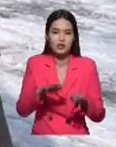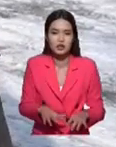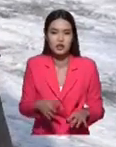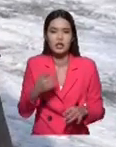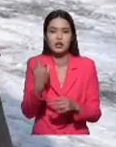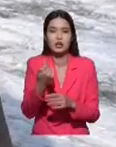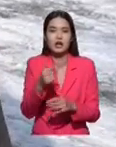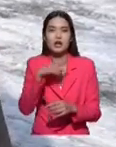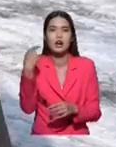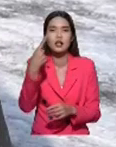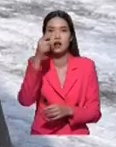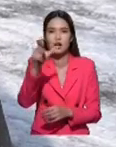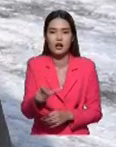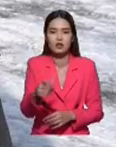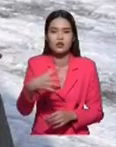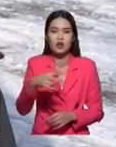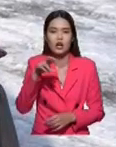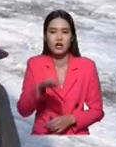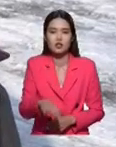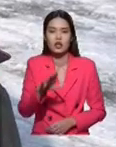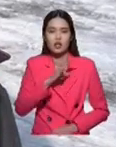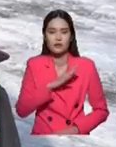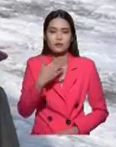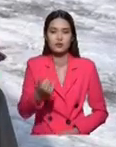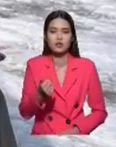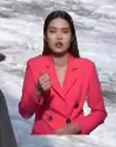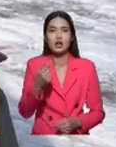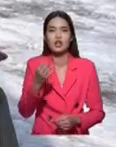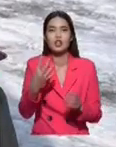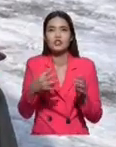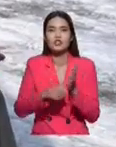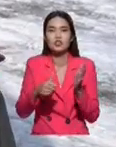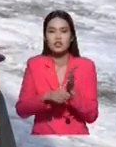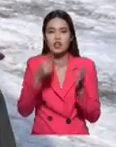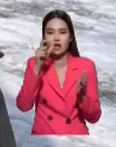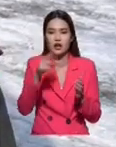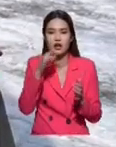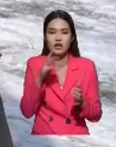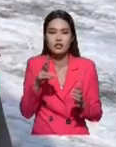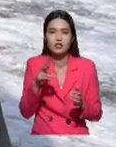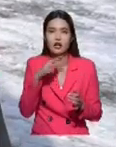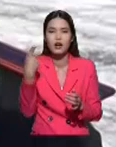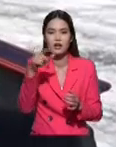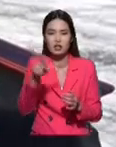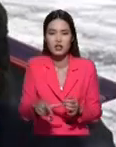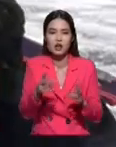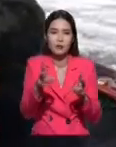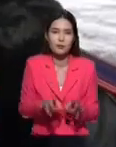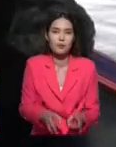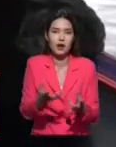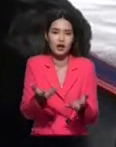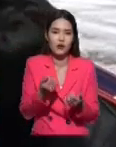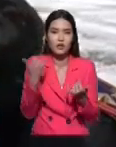гражданки Российской Федерации 40 лет, 51 и 62-летняя гражданки Российской Федерации получили травмы. По данным